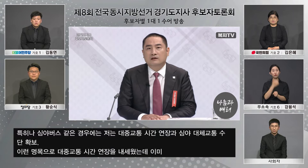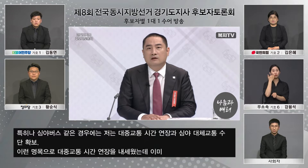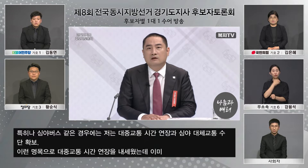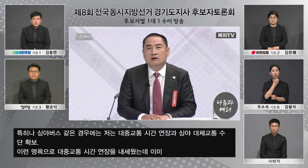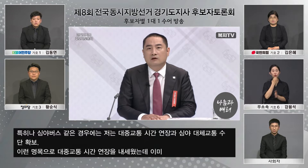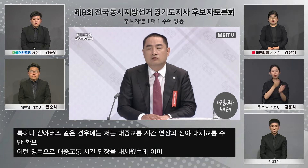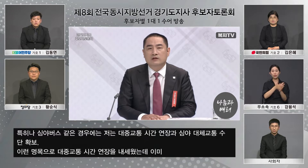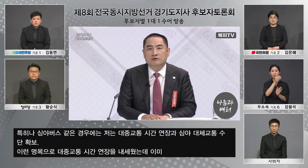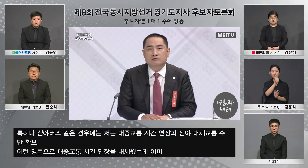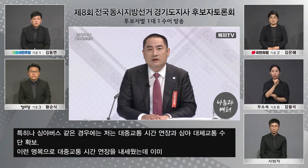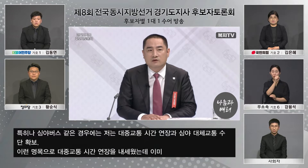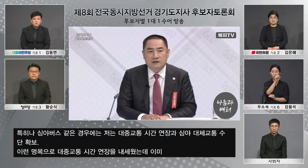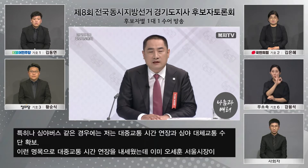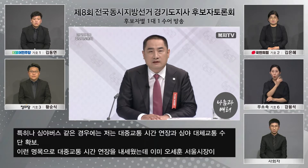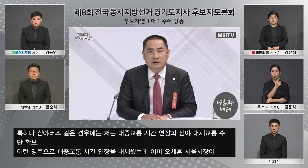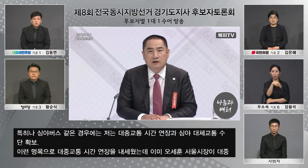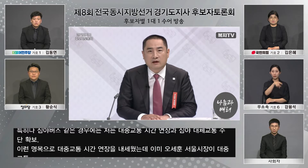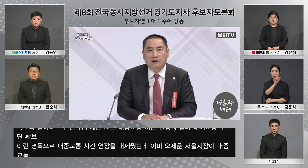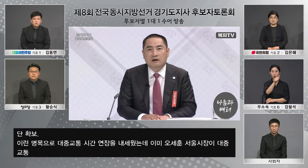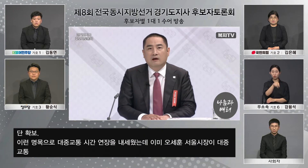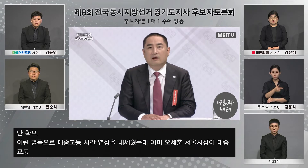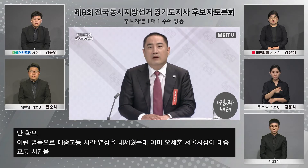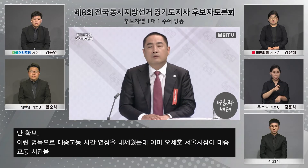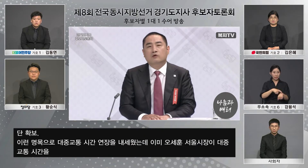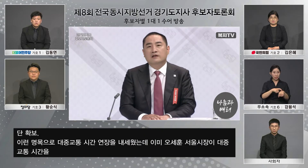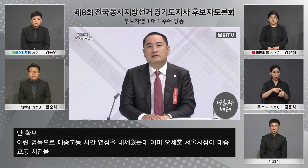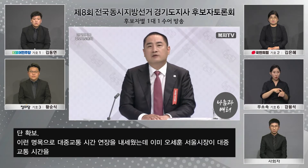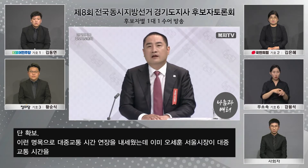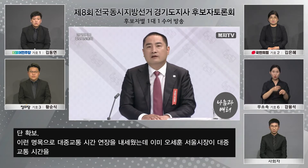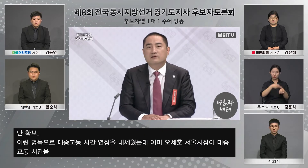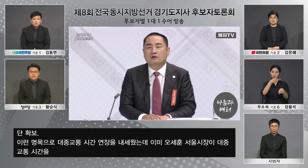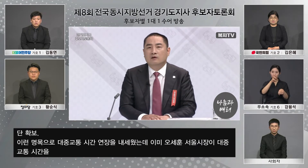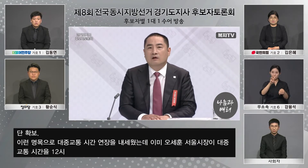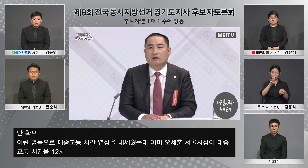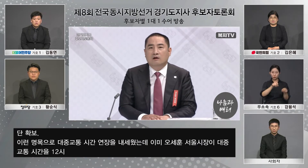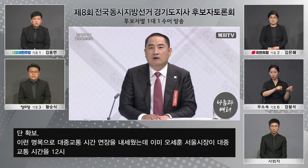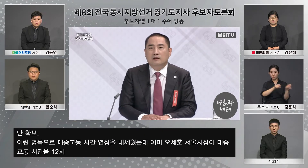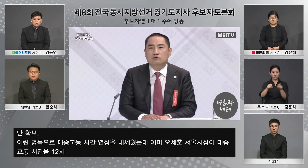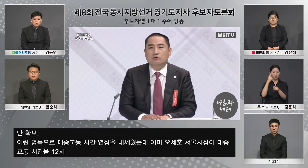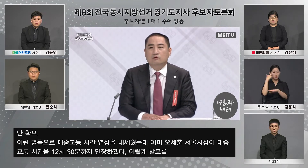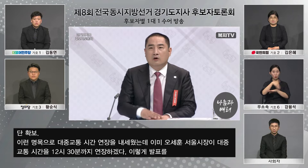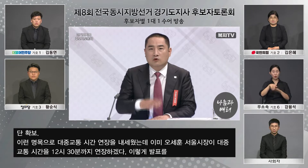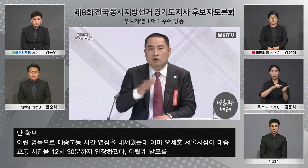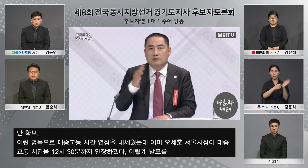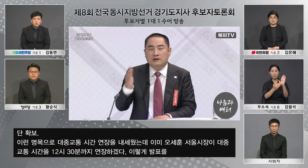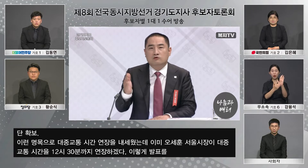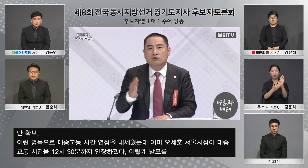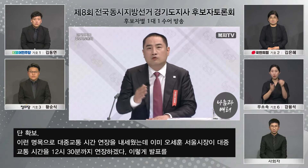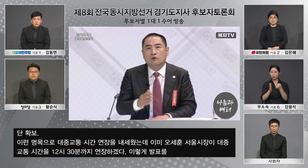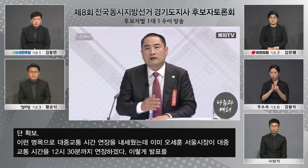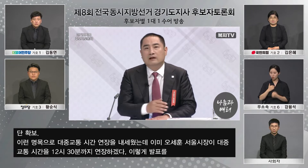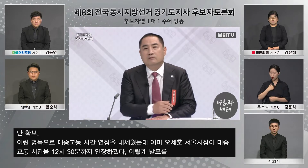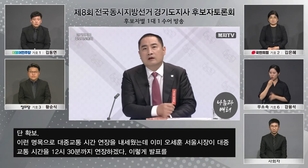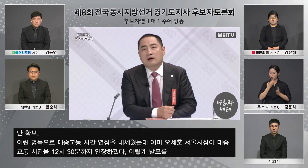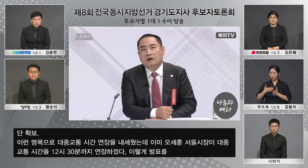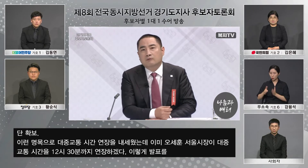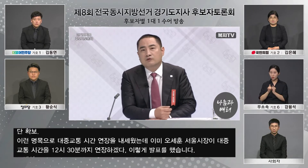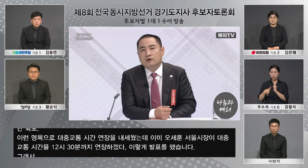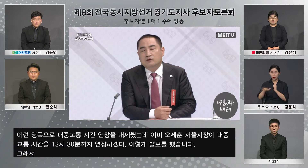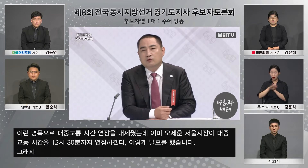대중교통 시간을 12시 30분까지 연장하겠다 이렇게 발표를 했습니다. 그래서 경기도민의 대중교통에